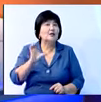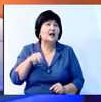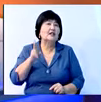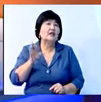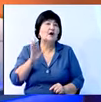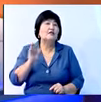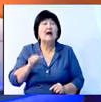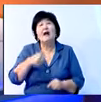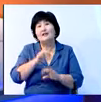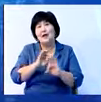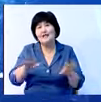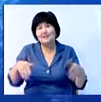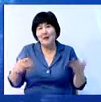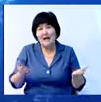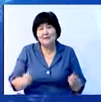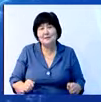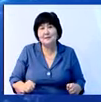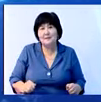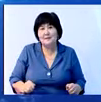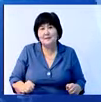Садықова. Алдымен аңдатпа.